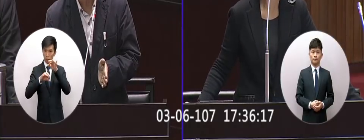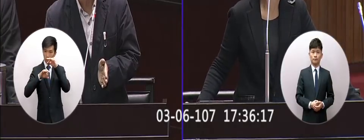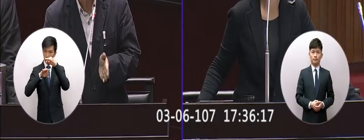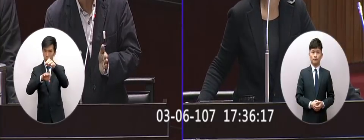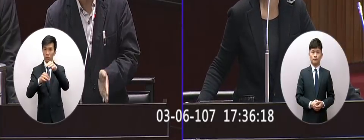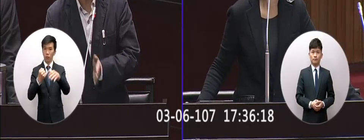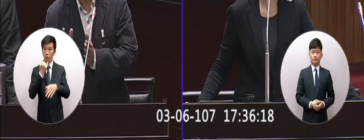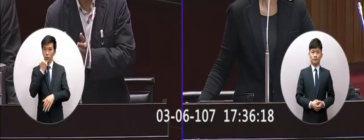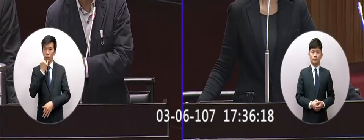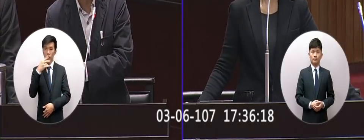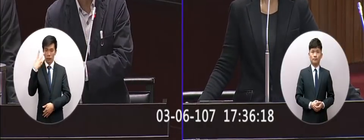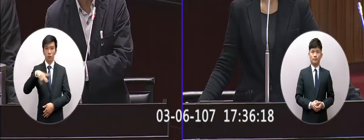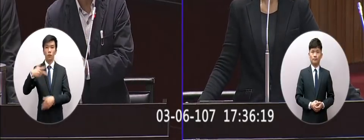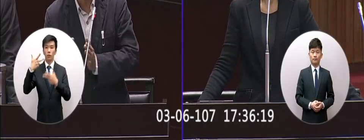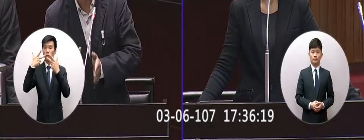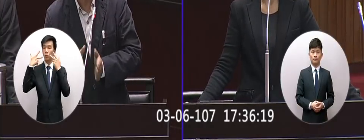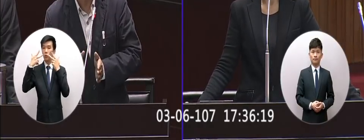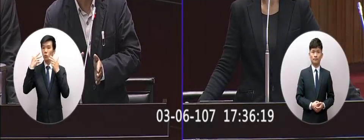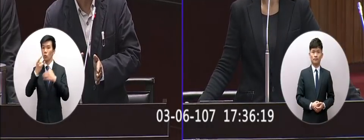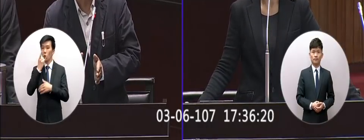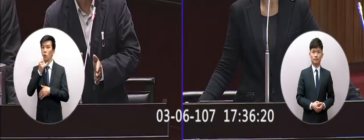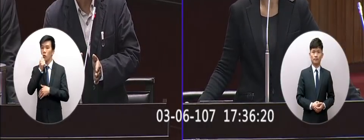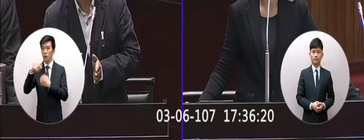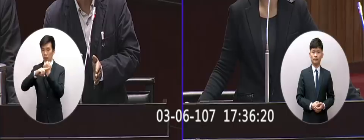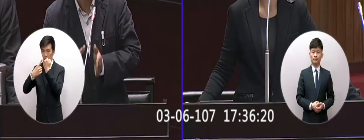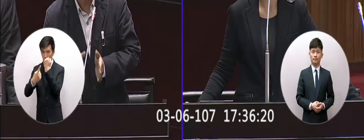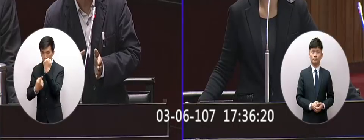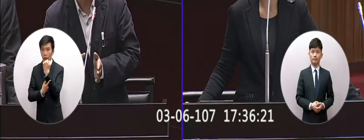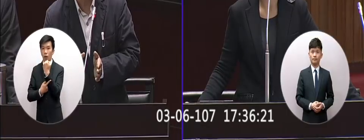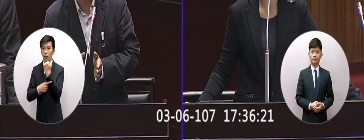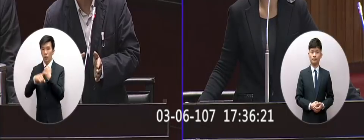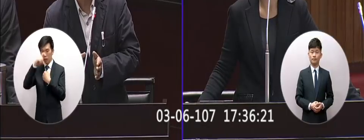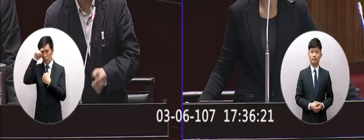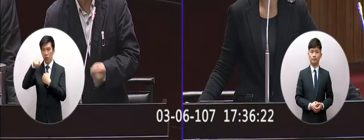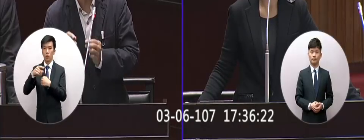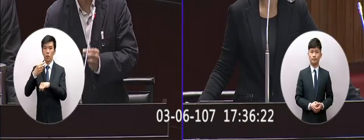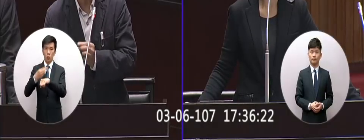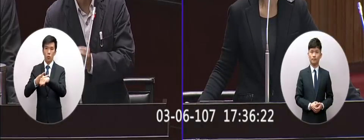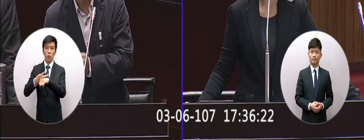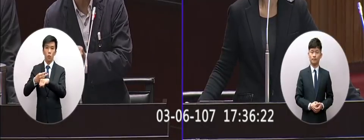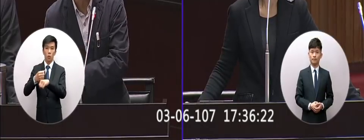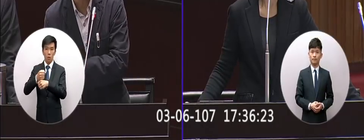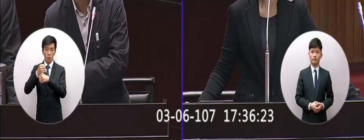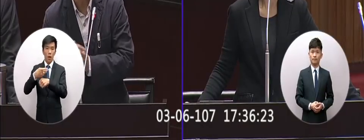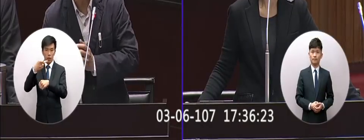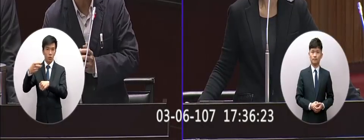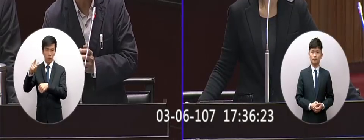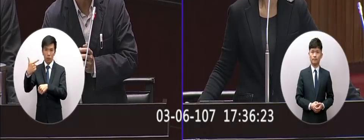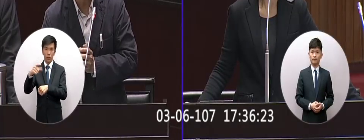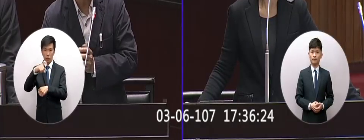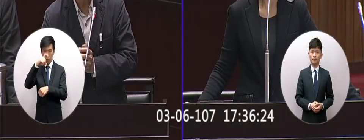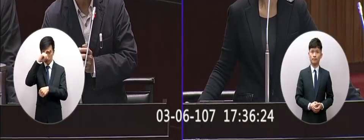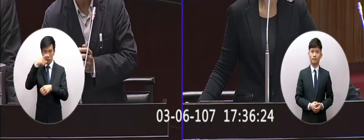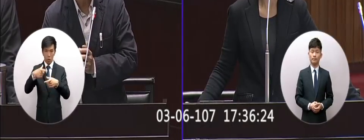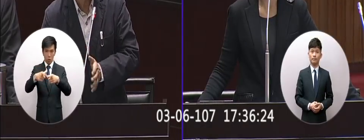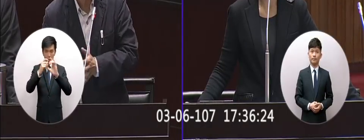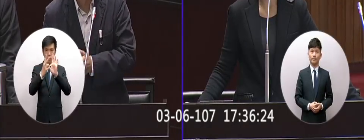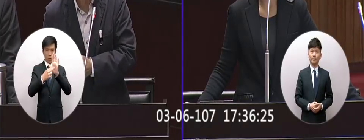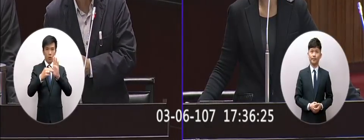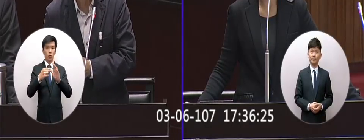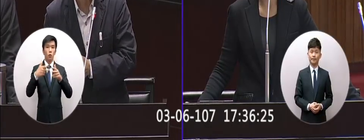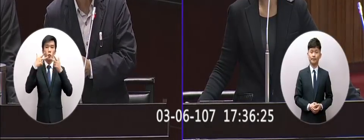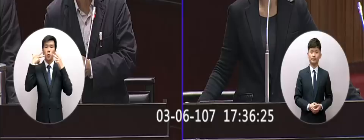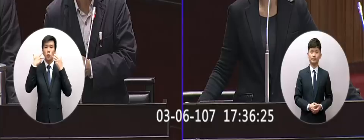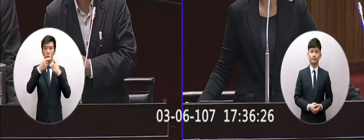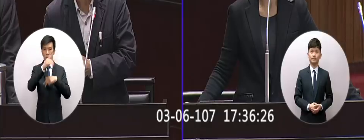法，我们都要把它改成不是什么符号，不是罗马拼音，而是原住民的文字，这个都